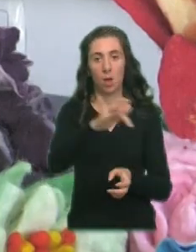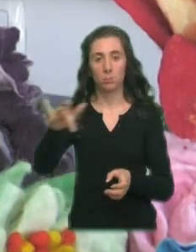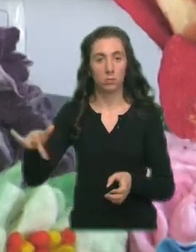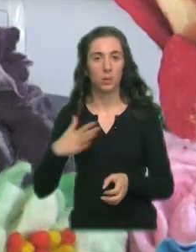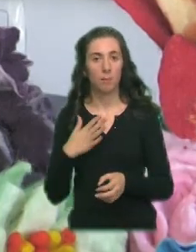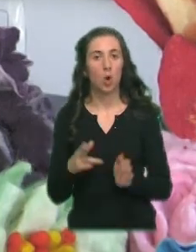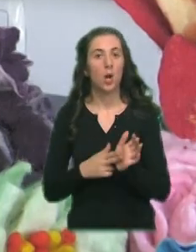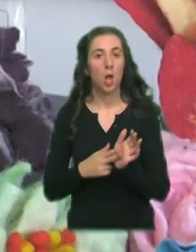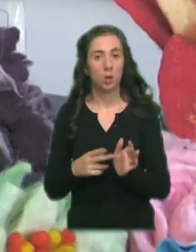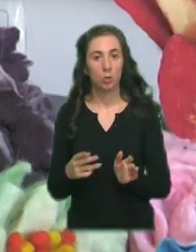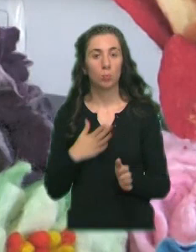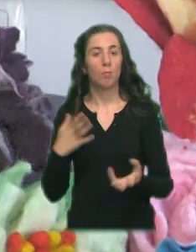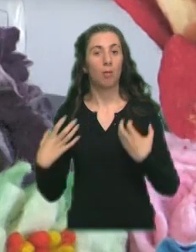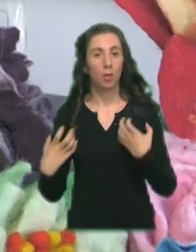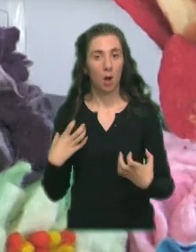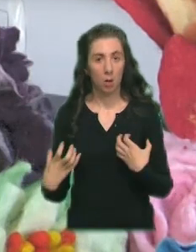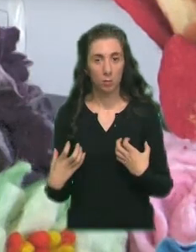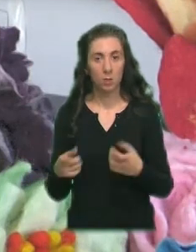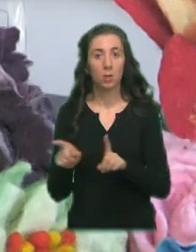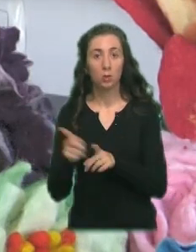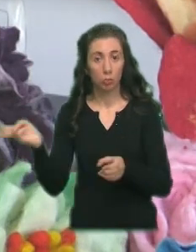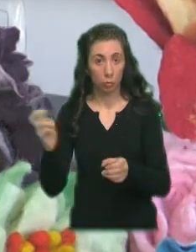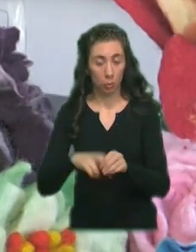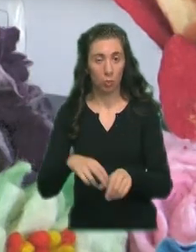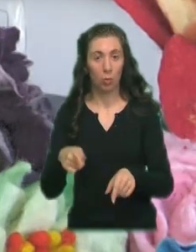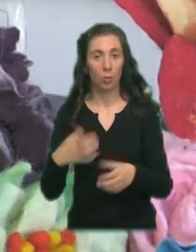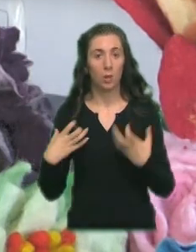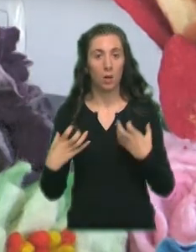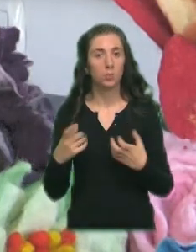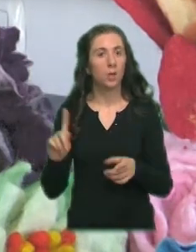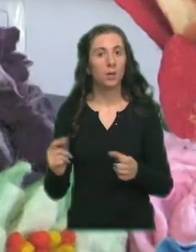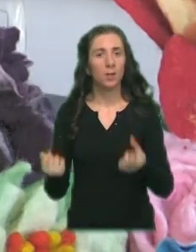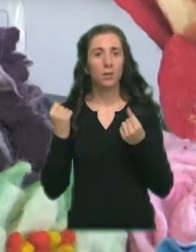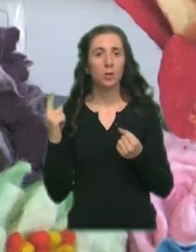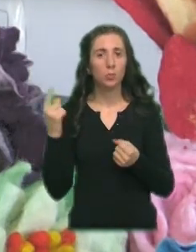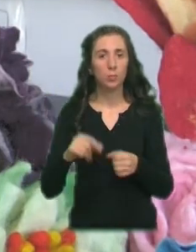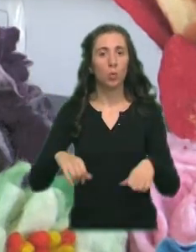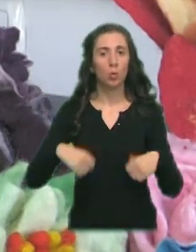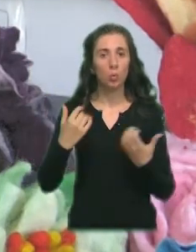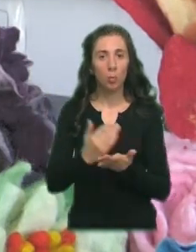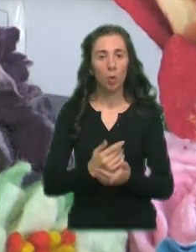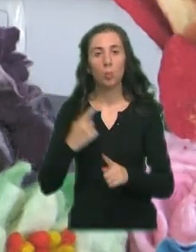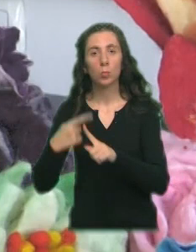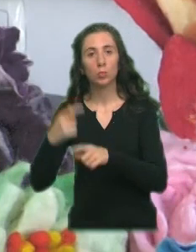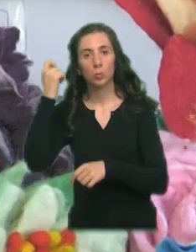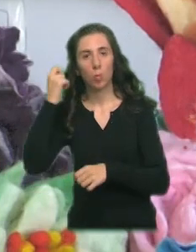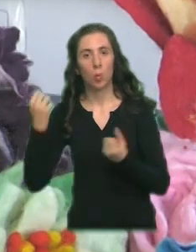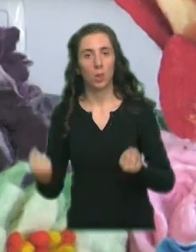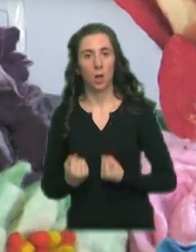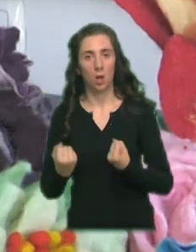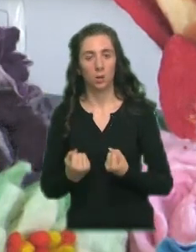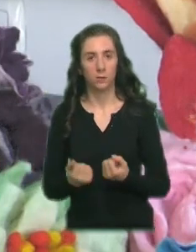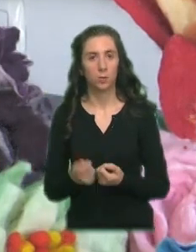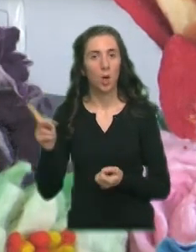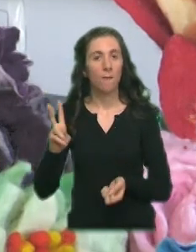u 9, on je u 8 tu. Dakle, on je jedna potpuno pouzdana, odgovorna osoba. Ako Vladi nešto povjerite da napravi, on će to